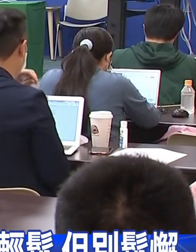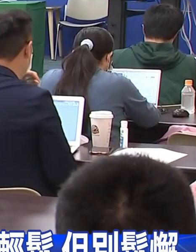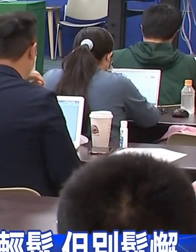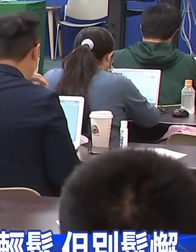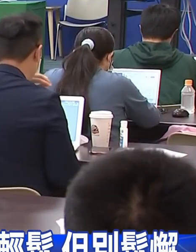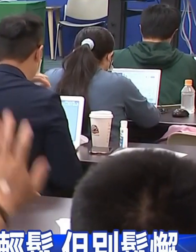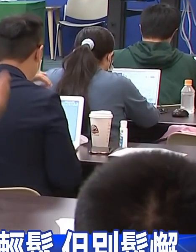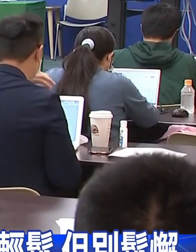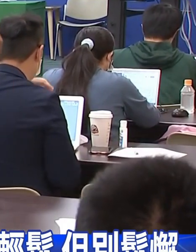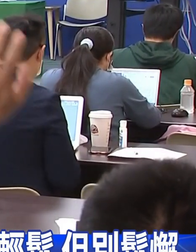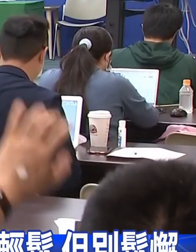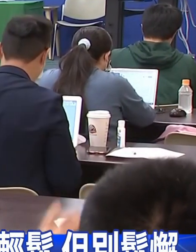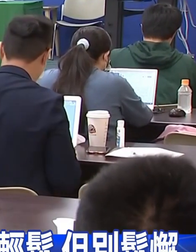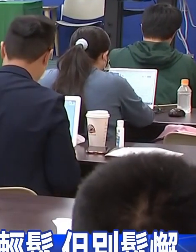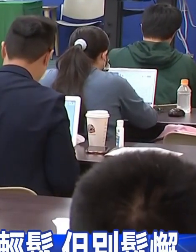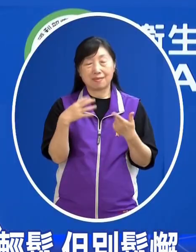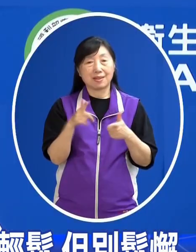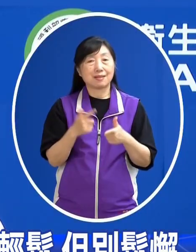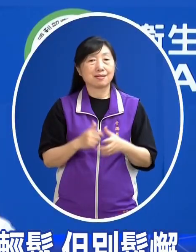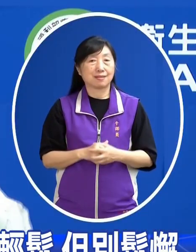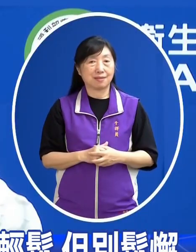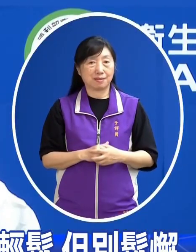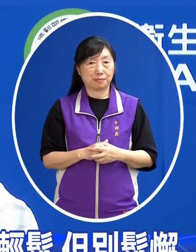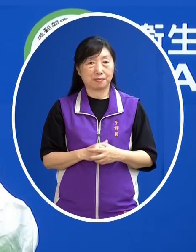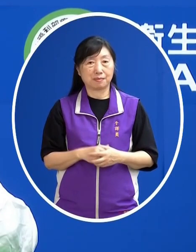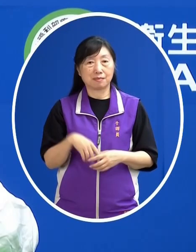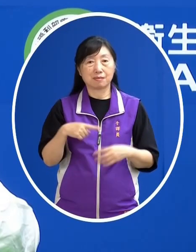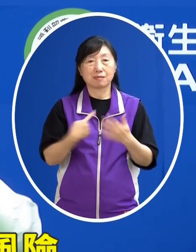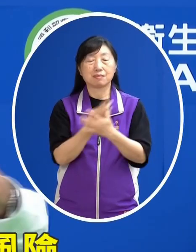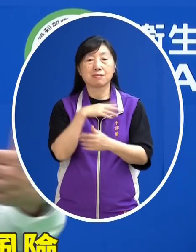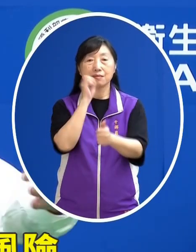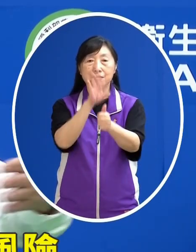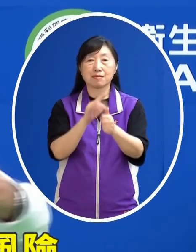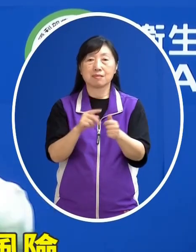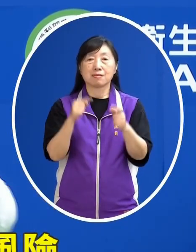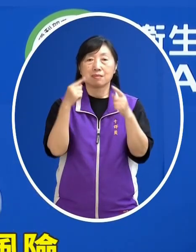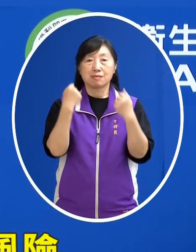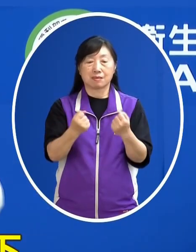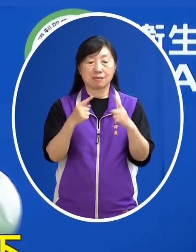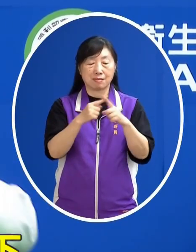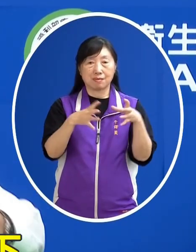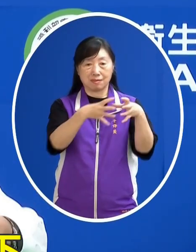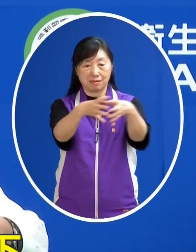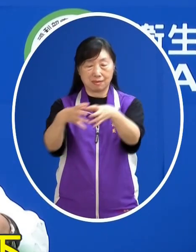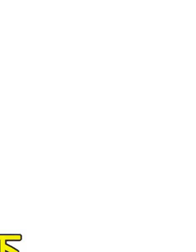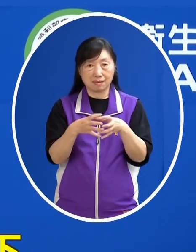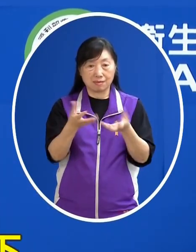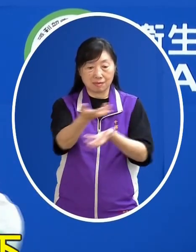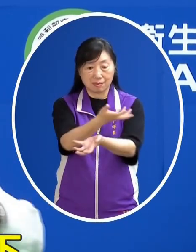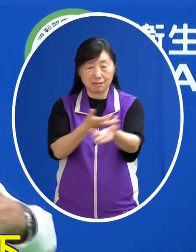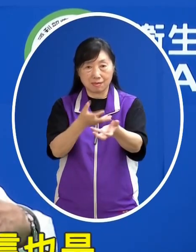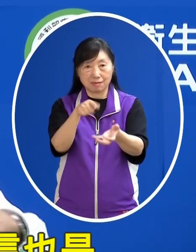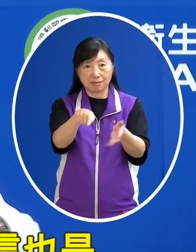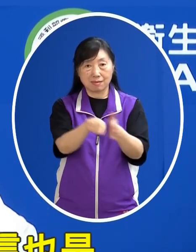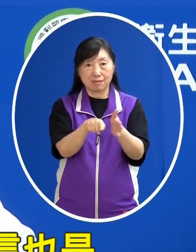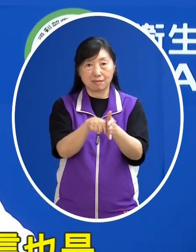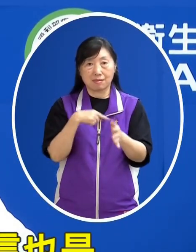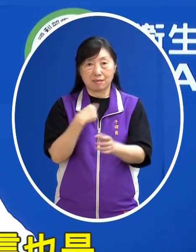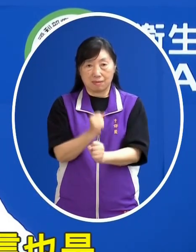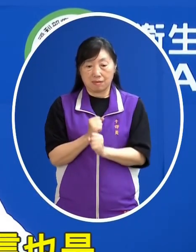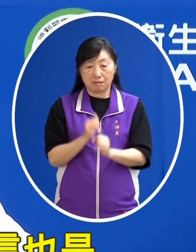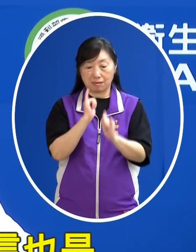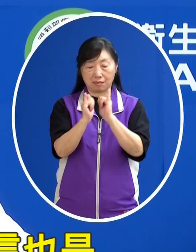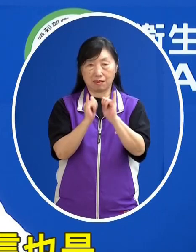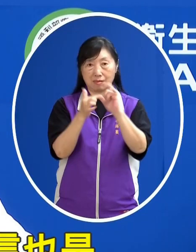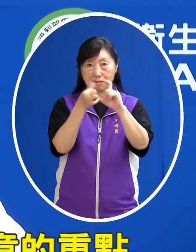的试金石，而陈时中看法类似。 在一个人群的移动的风险稍微增高的情况下，观察整个社区的